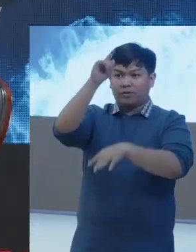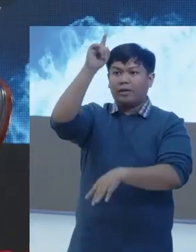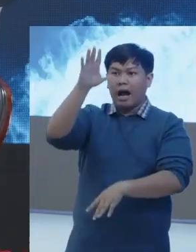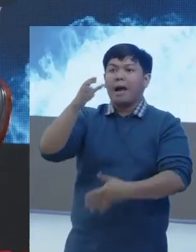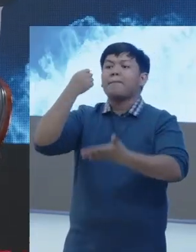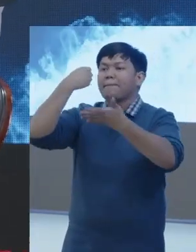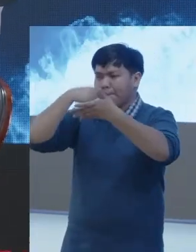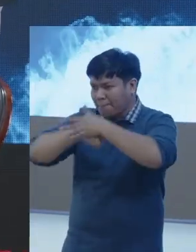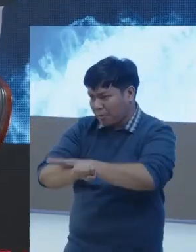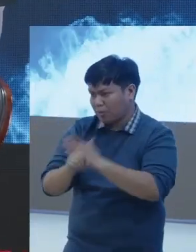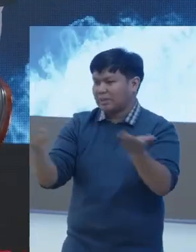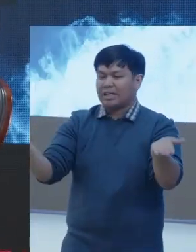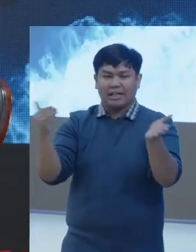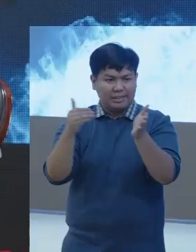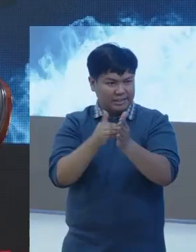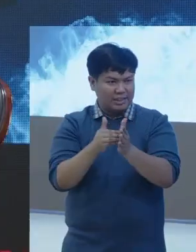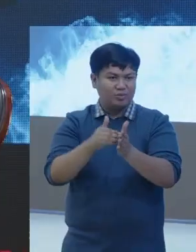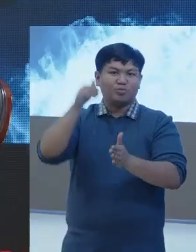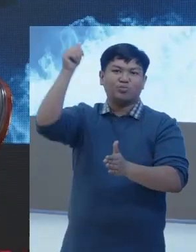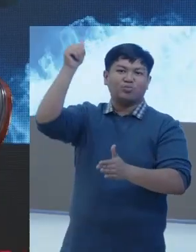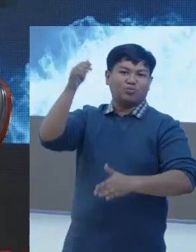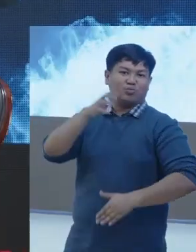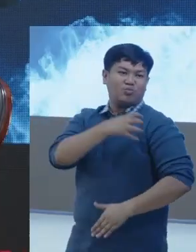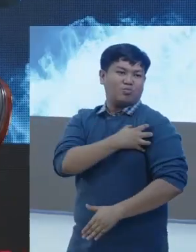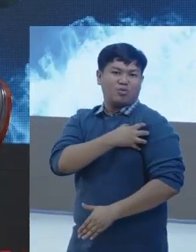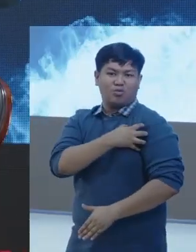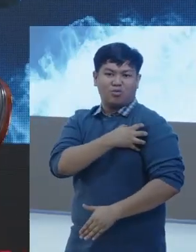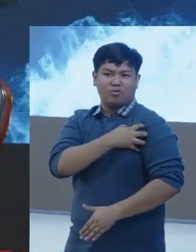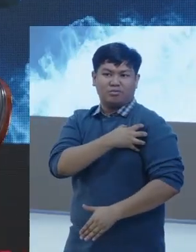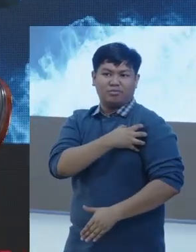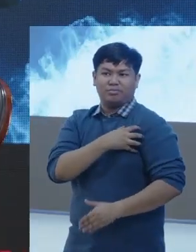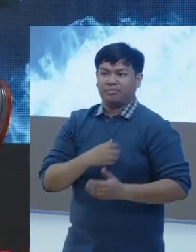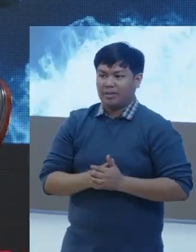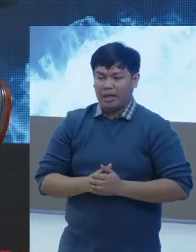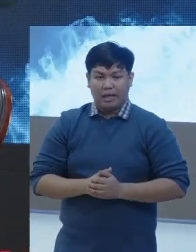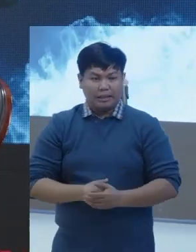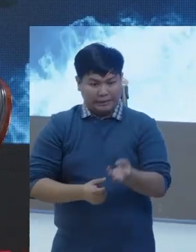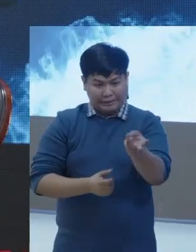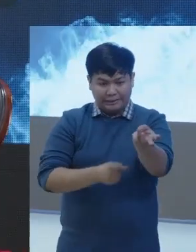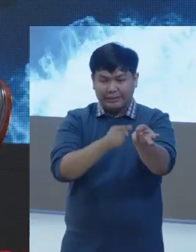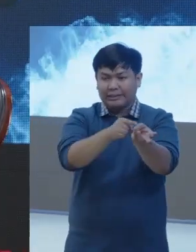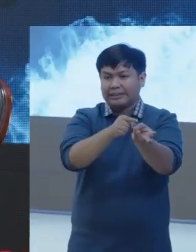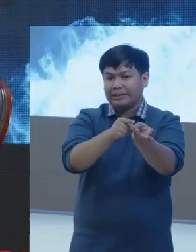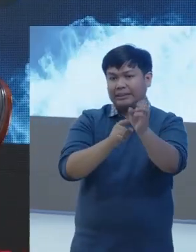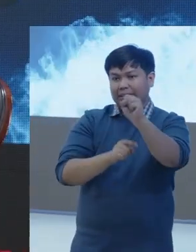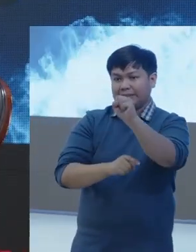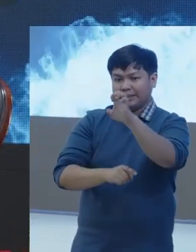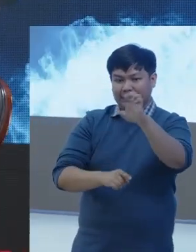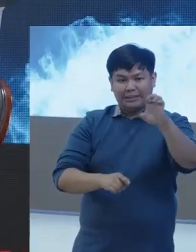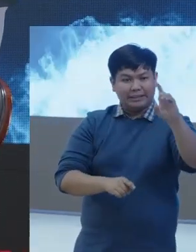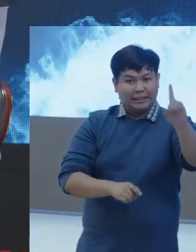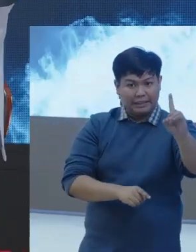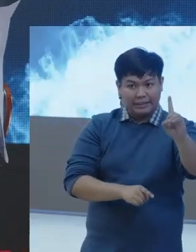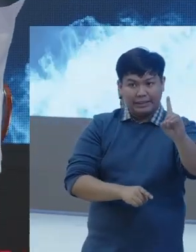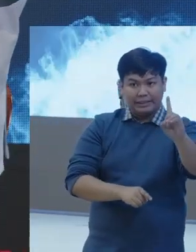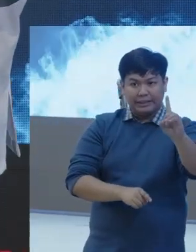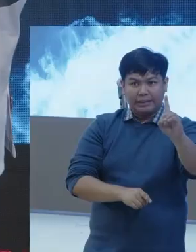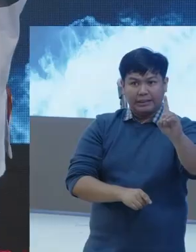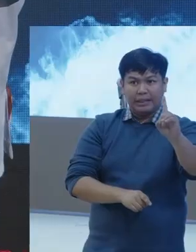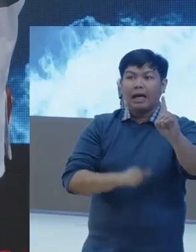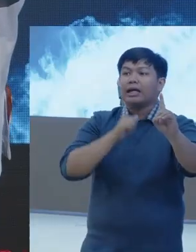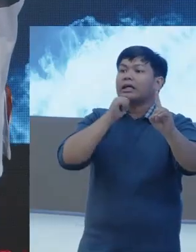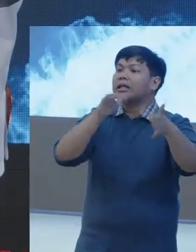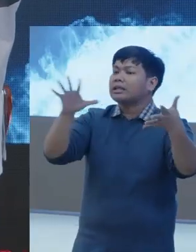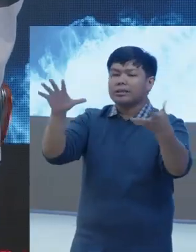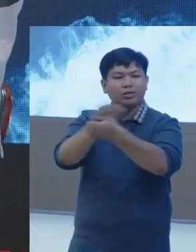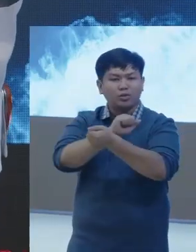born again, not of perishable seed, ayun na naman yung seed, no? But of